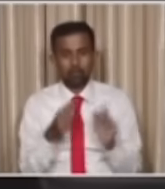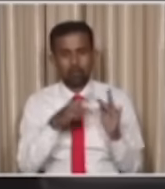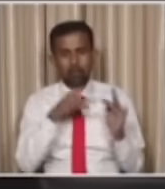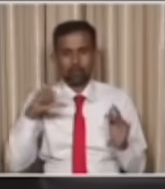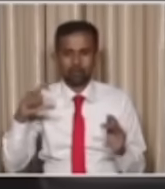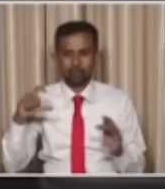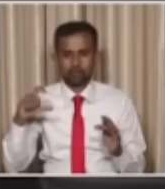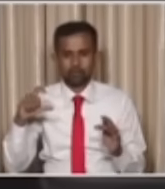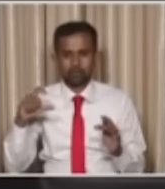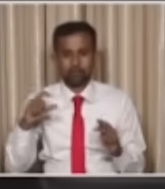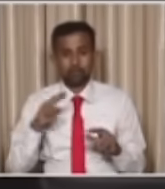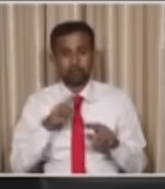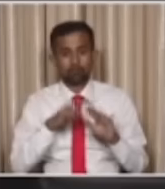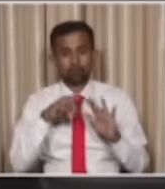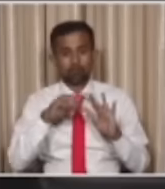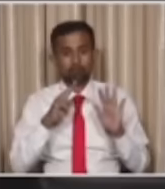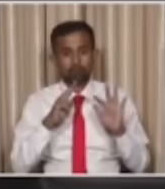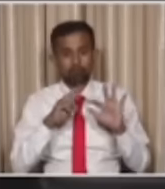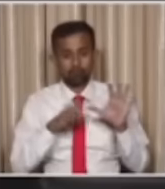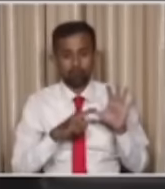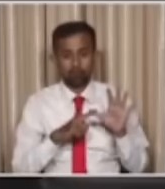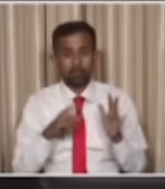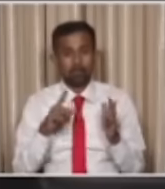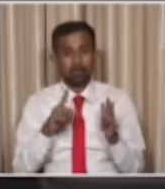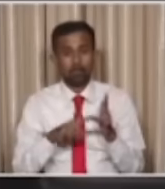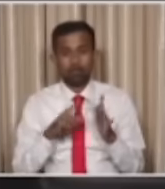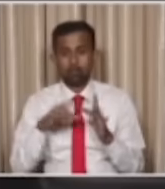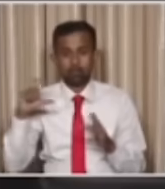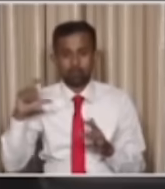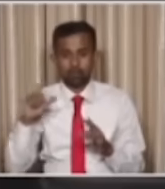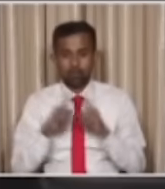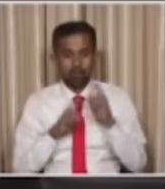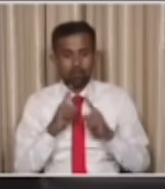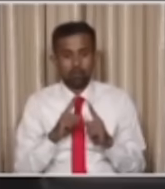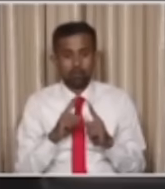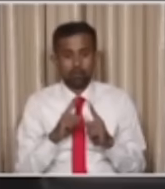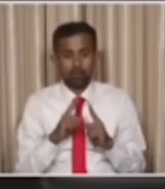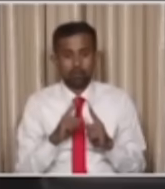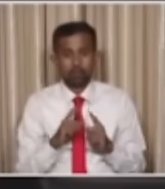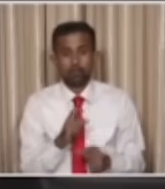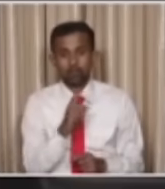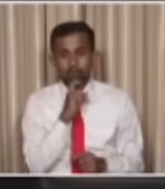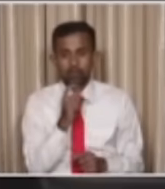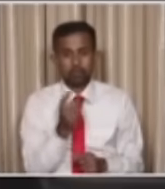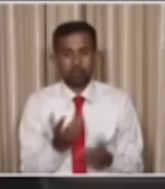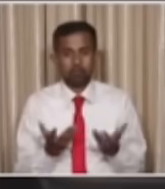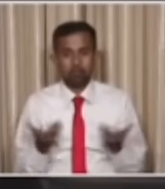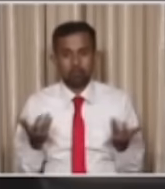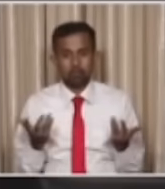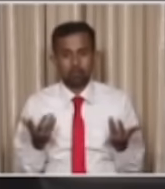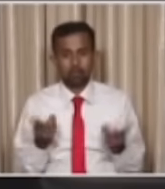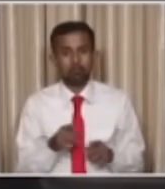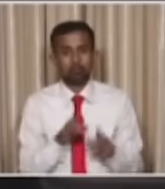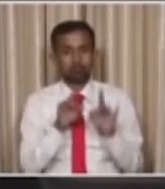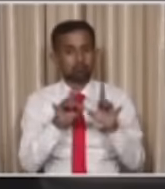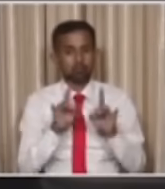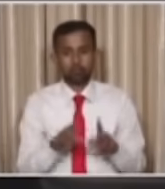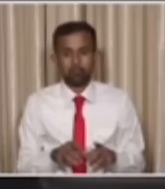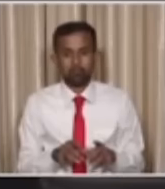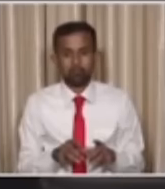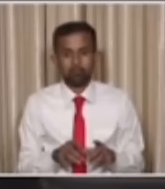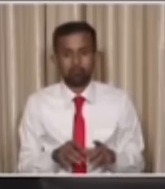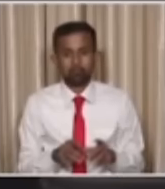එක FIFA එක IOC එක එකට සාකච්ඡා කරන්න වෙයි. මං කියන්නේ එතකොට අධිකරණයට පුළුවන් වෙන්නේ නැහැ මේ විදිහට